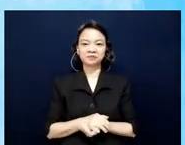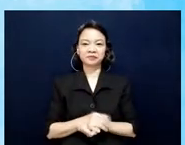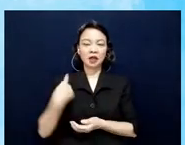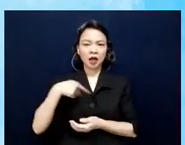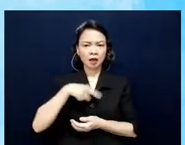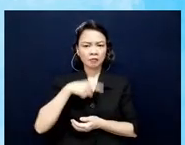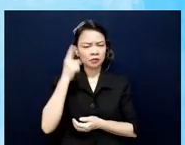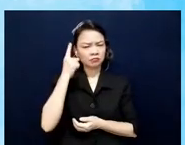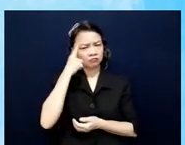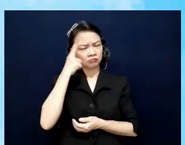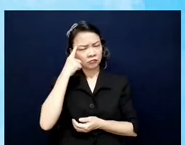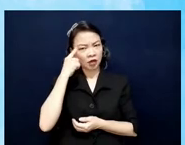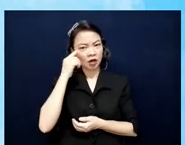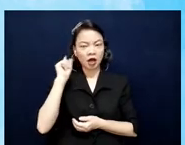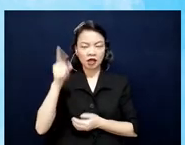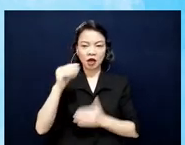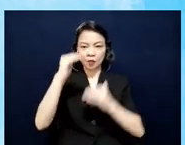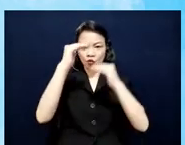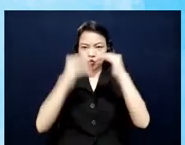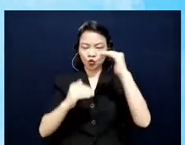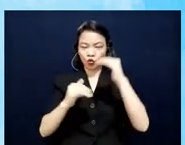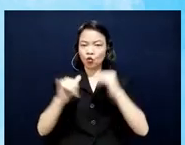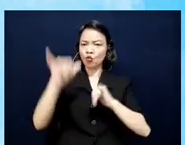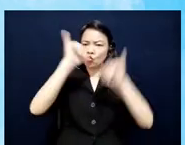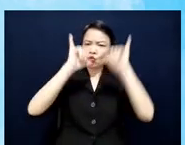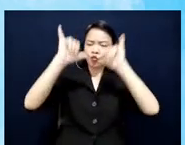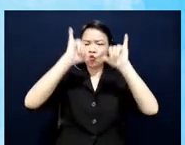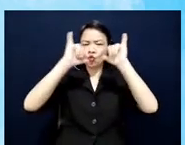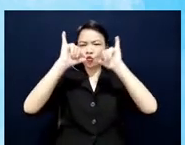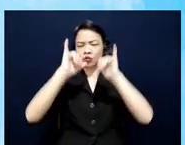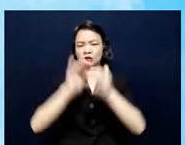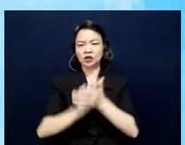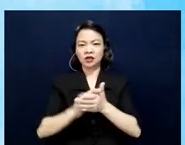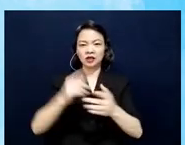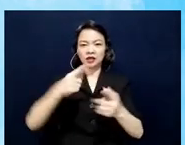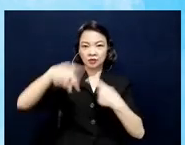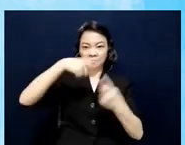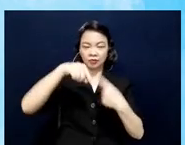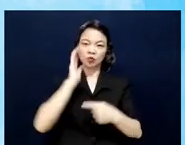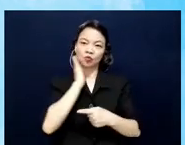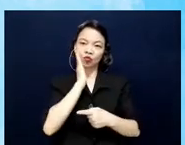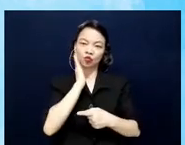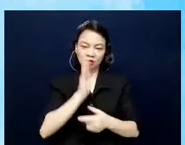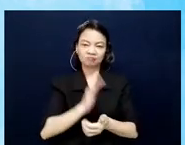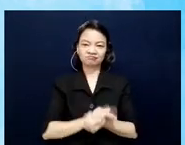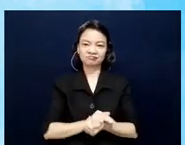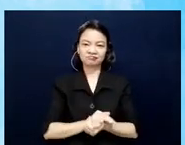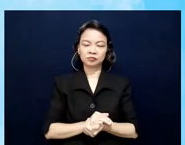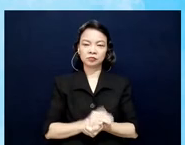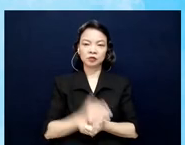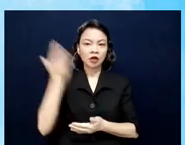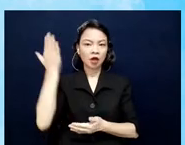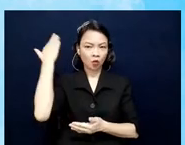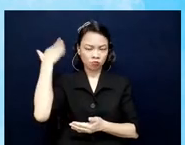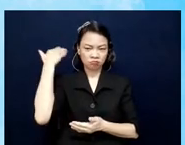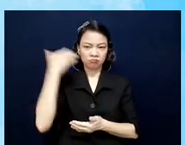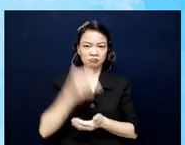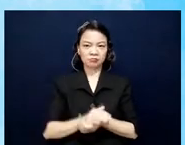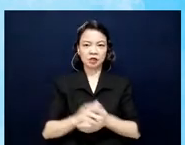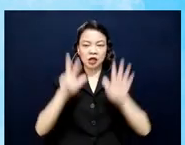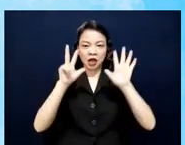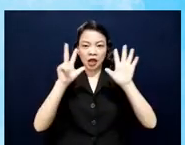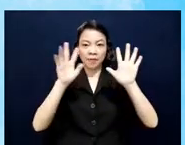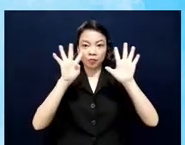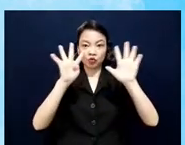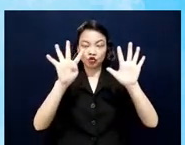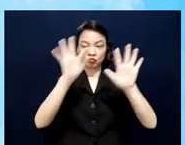ada penurunan konsumsi minuman keras di kalangan anak muda. Dari tadinya anak muda 89% yang